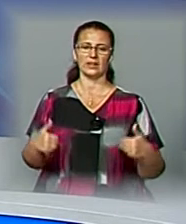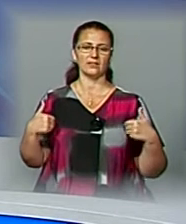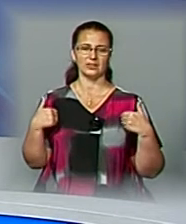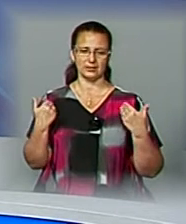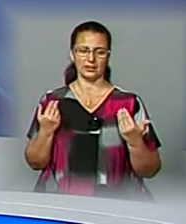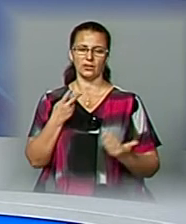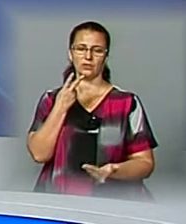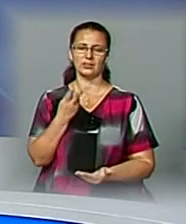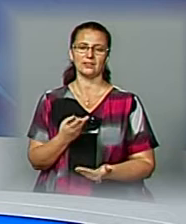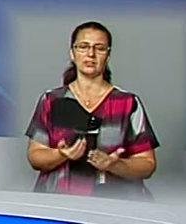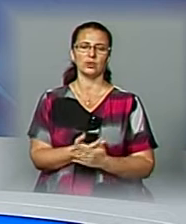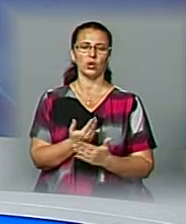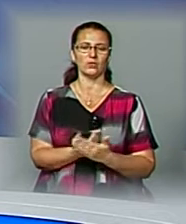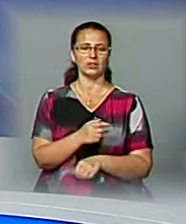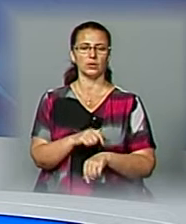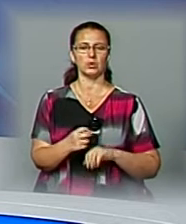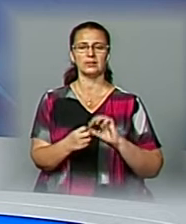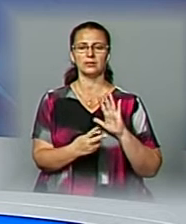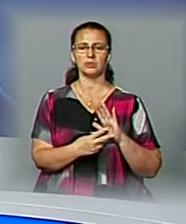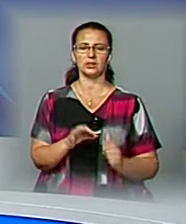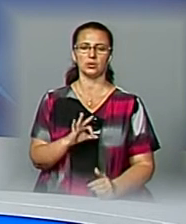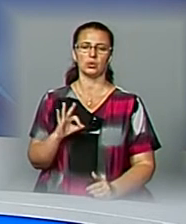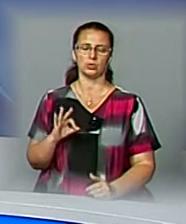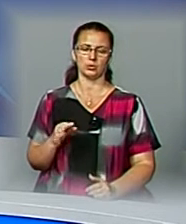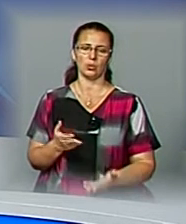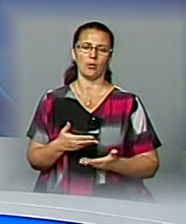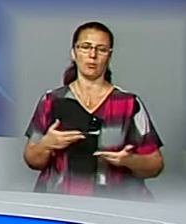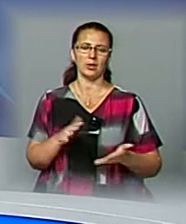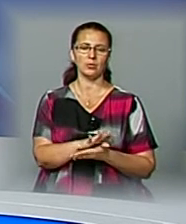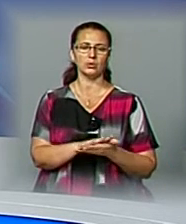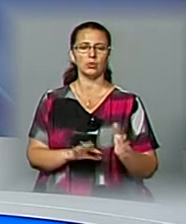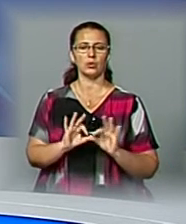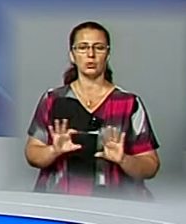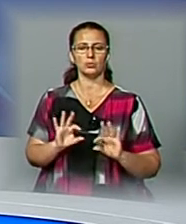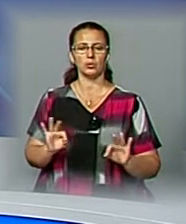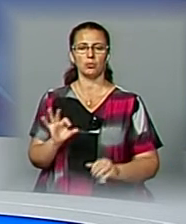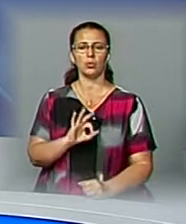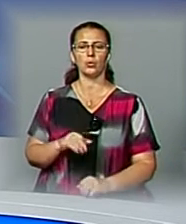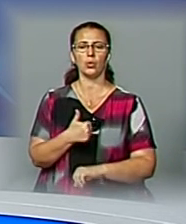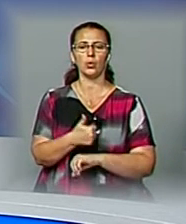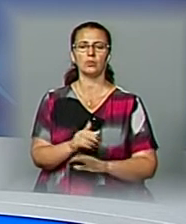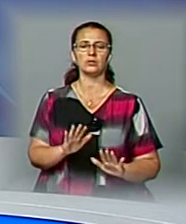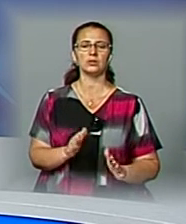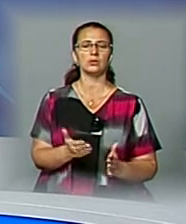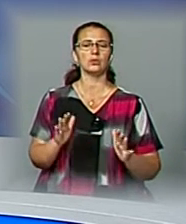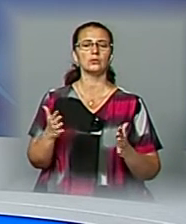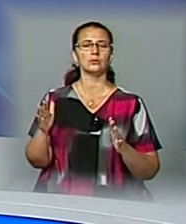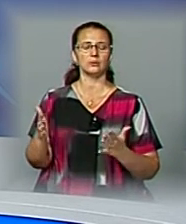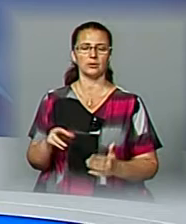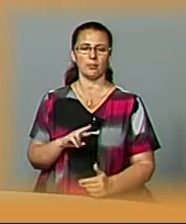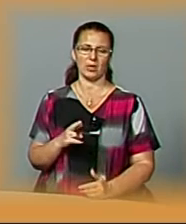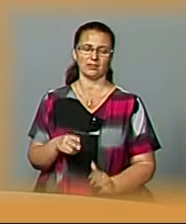Вітаю! В ефірі новини на годиннику 17.00. Ми продовжуємо розповідати про головні події п'ятниці, 7